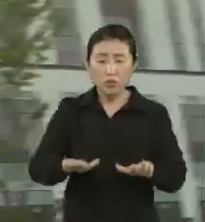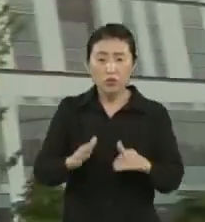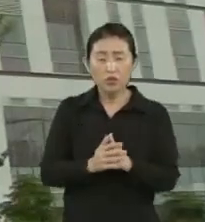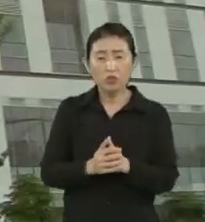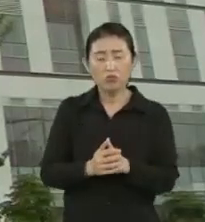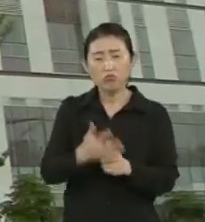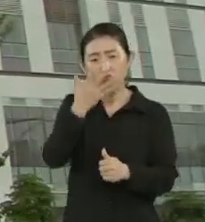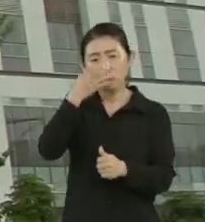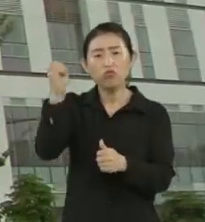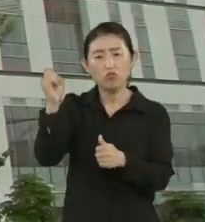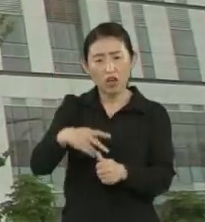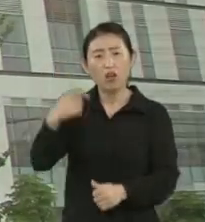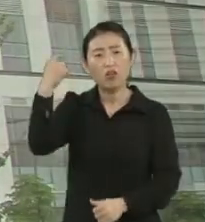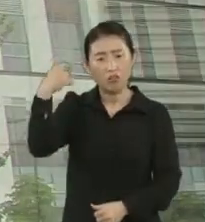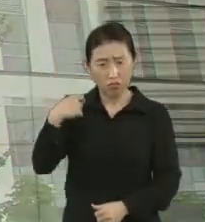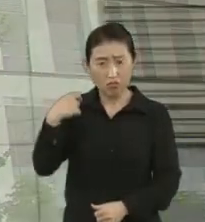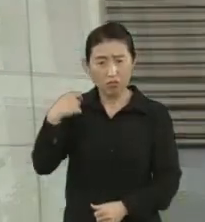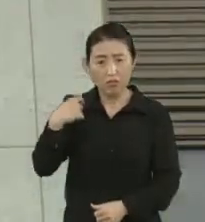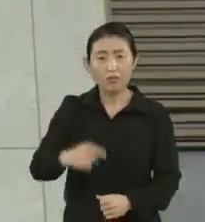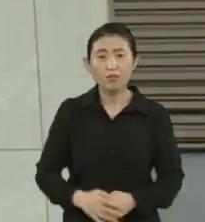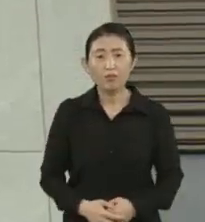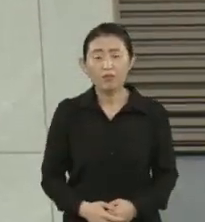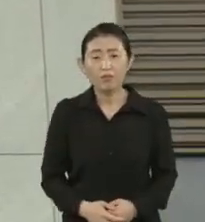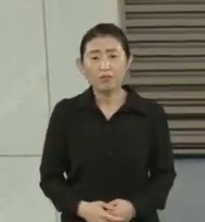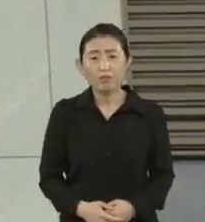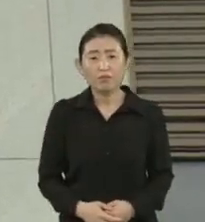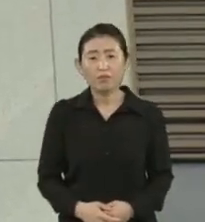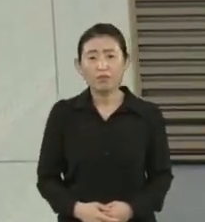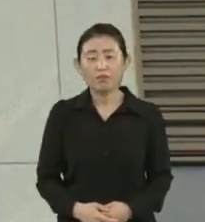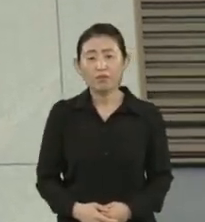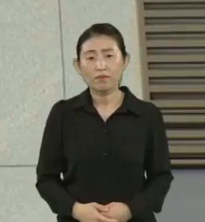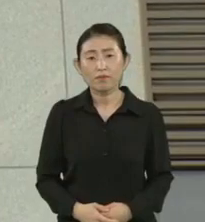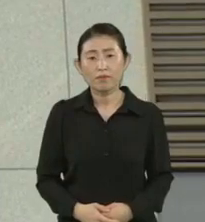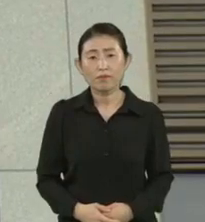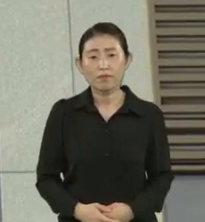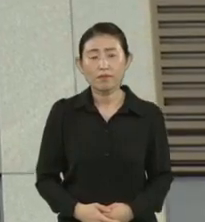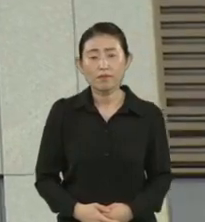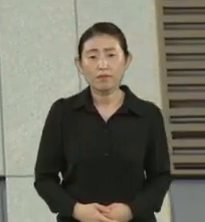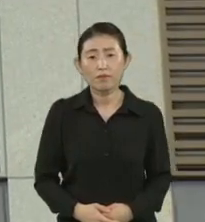모두 무시했다는 비판을 면치 못할 전망입니다. TJB 장석영입니다.